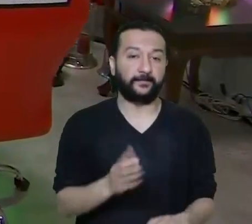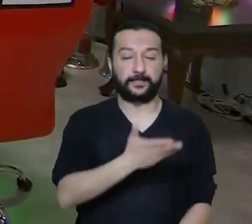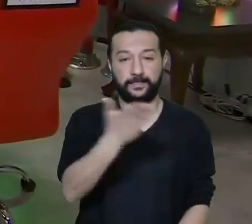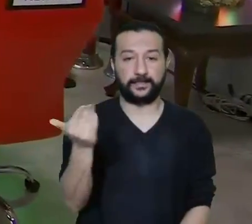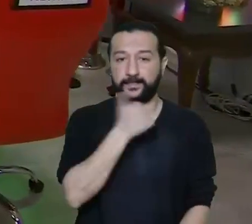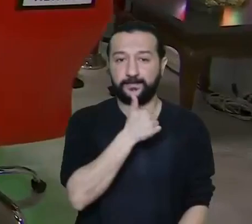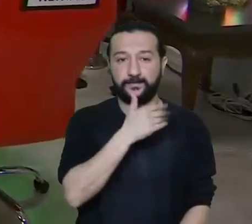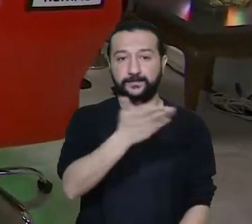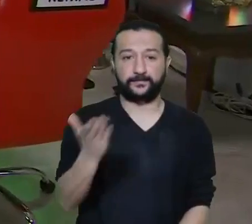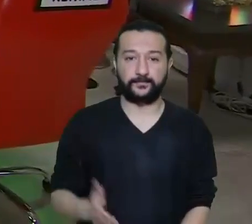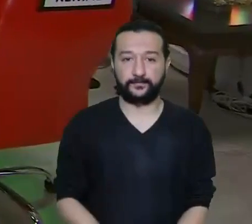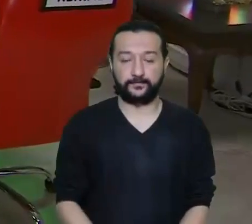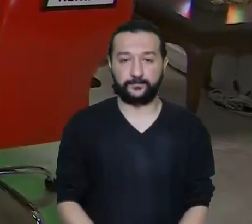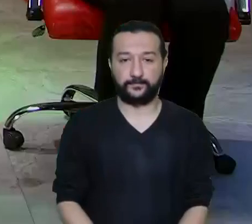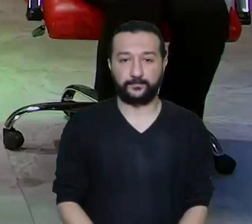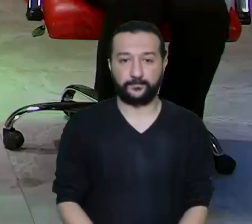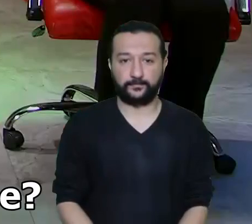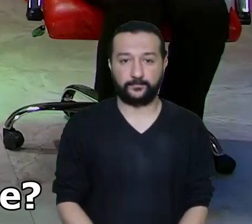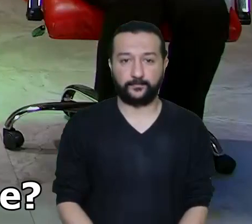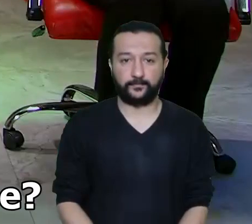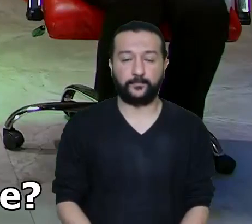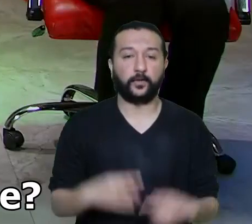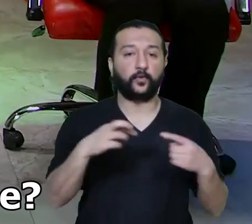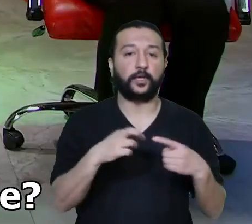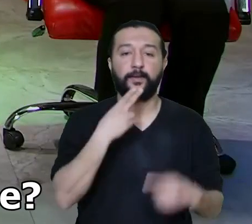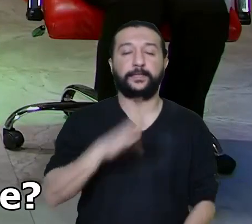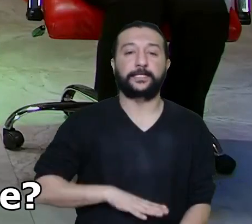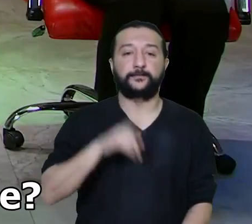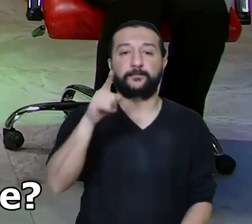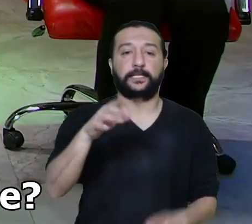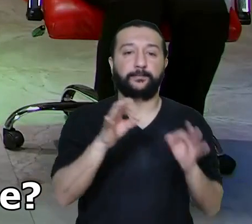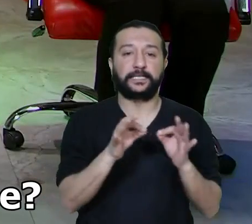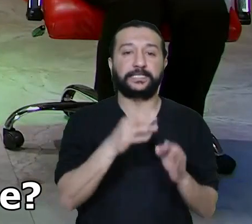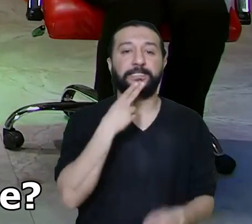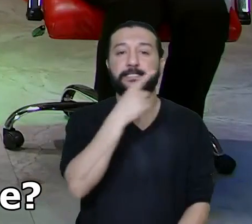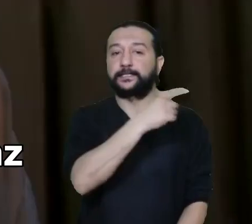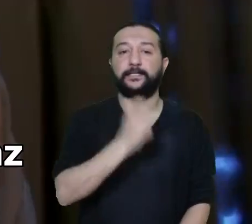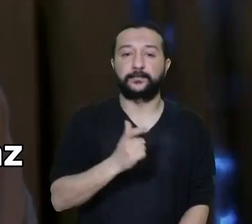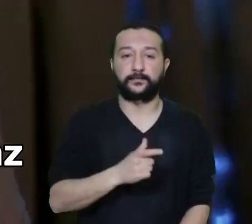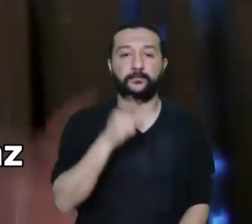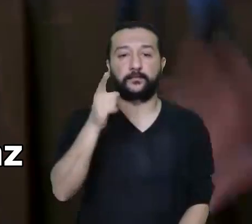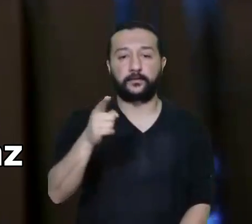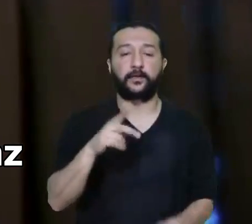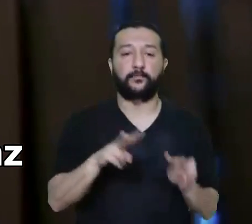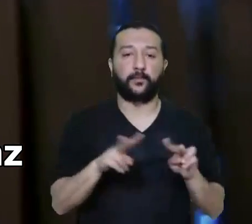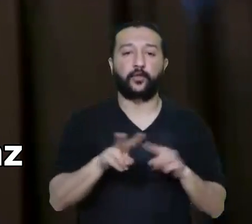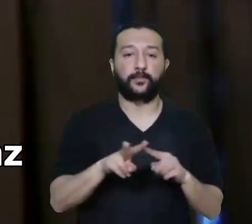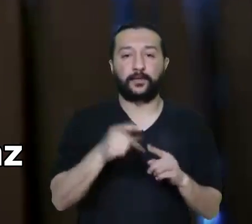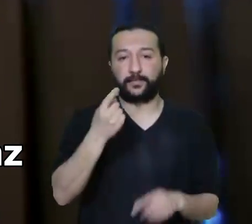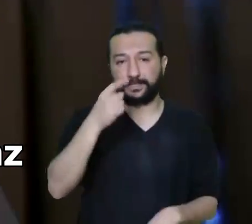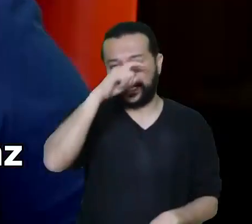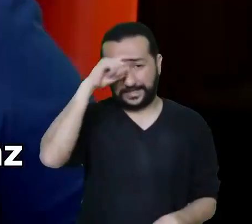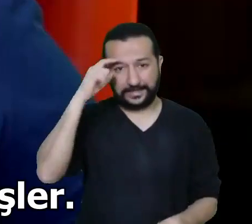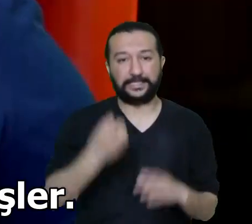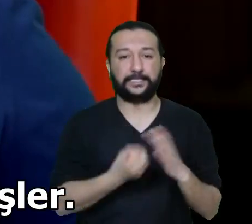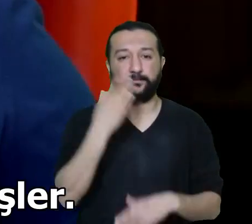Evet efendim. Ay Rüyam kızım, Biricik nerede? Ha, Mahmut Kemal'in biraz ateşi